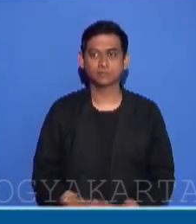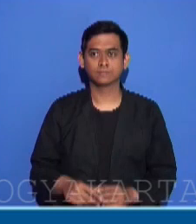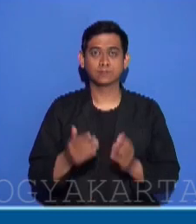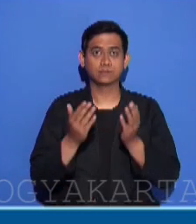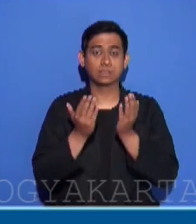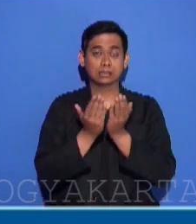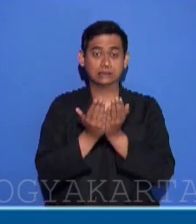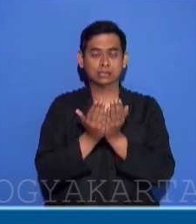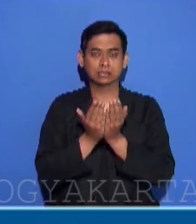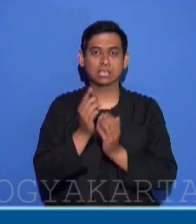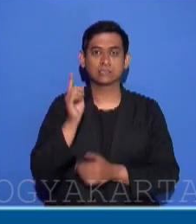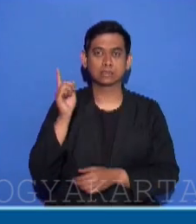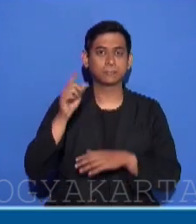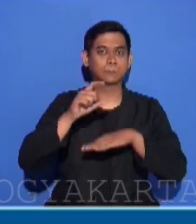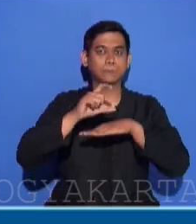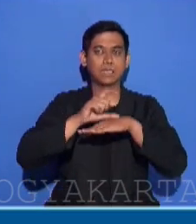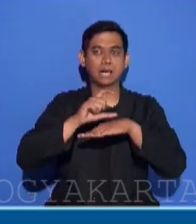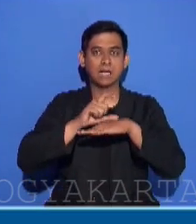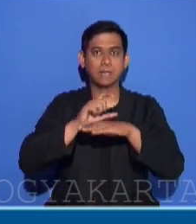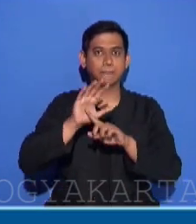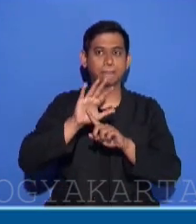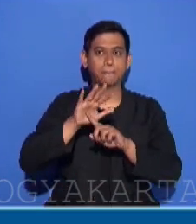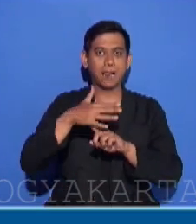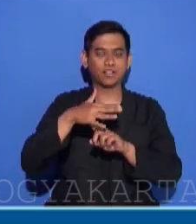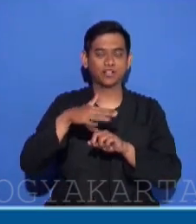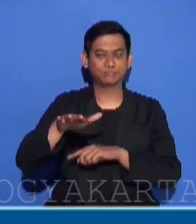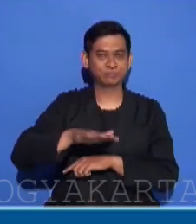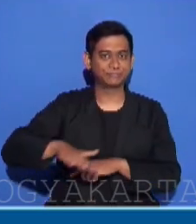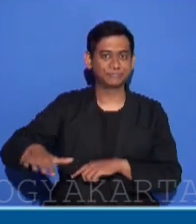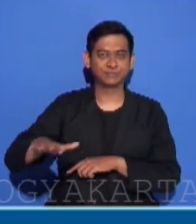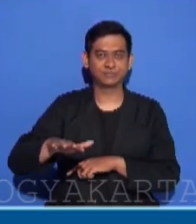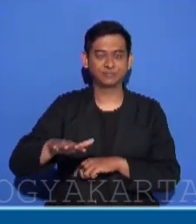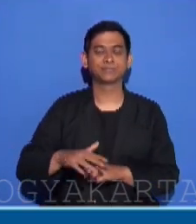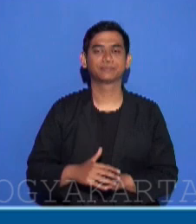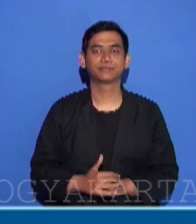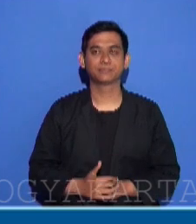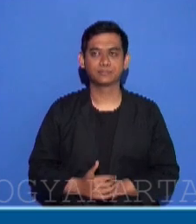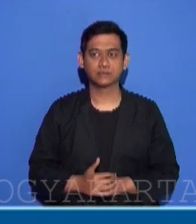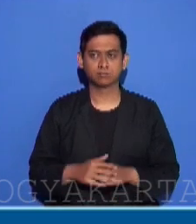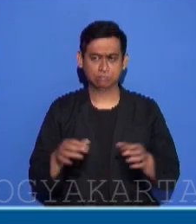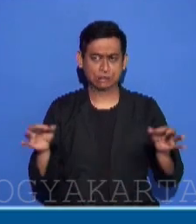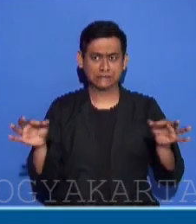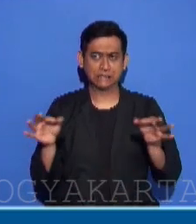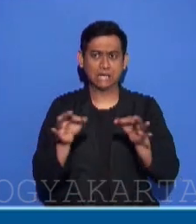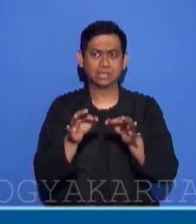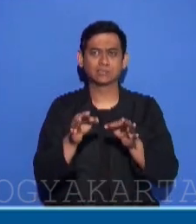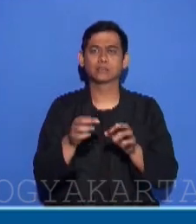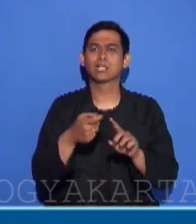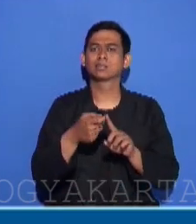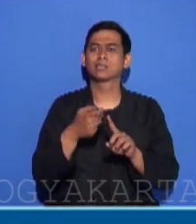kaumanetkaten situset ingangten laladanet benh saking pen